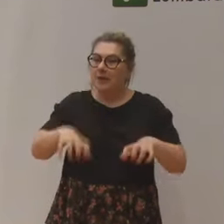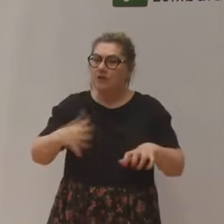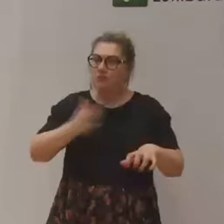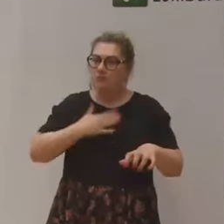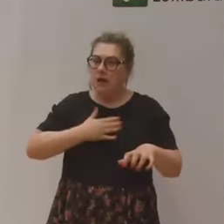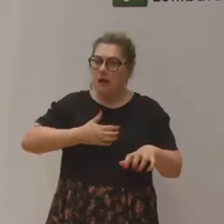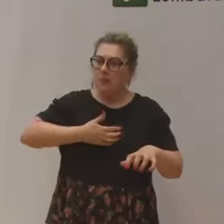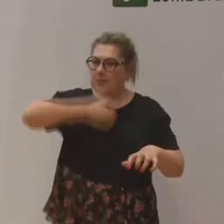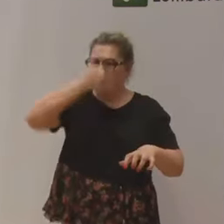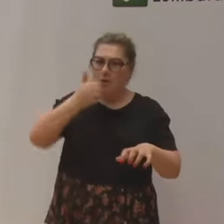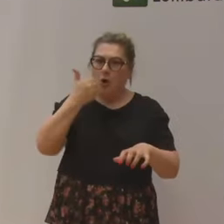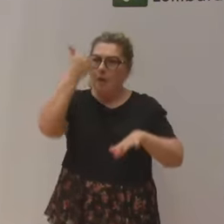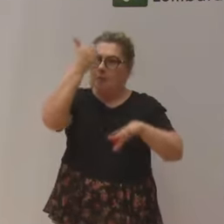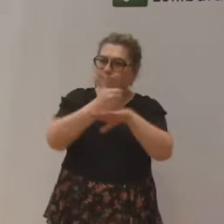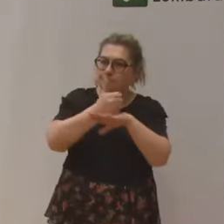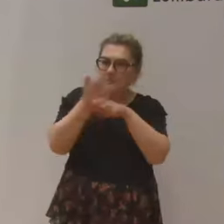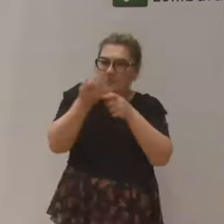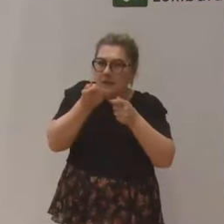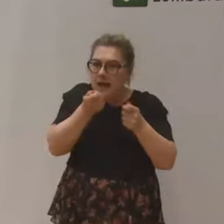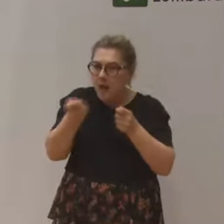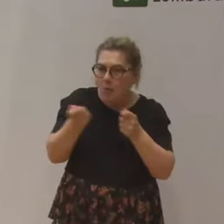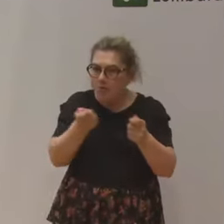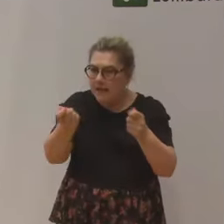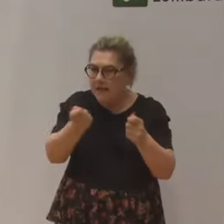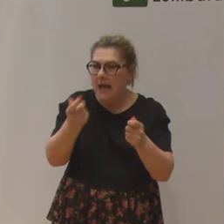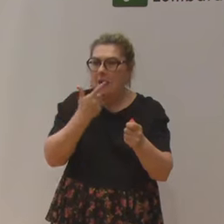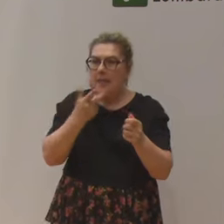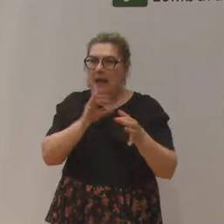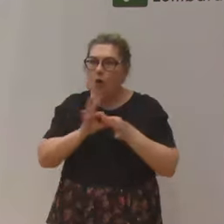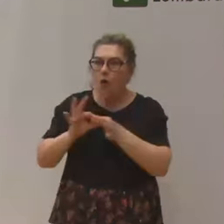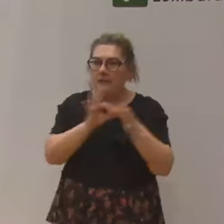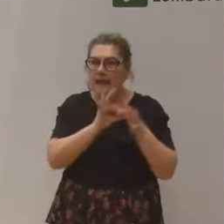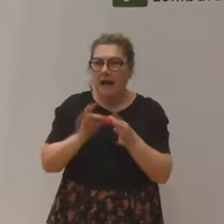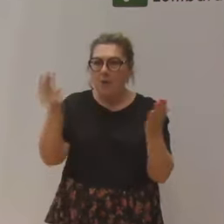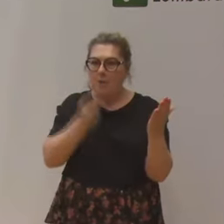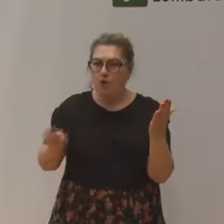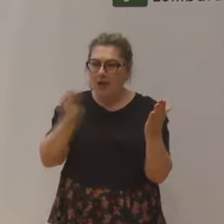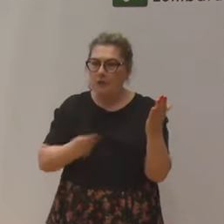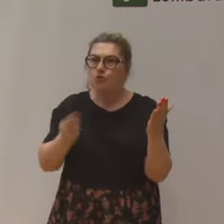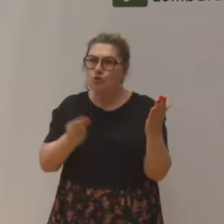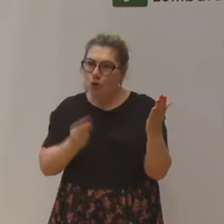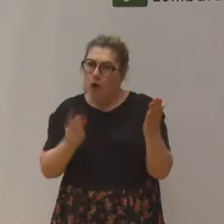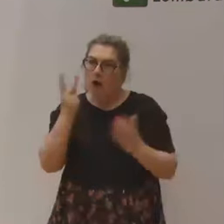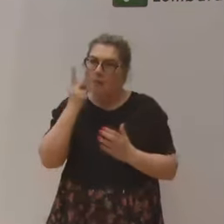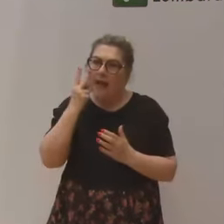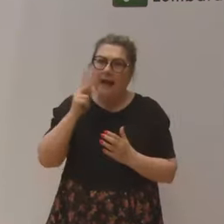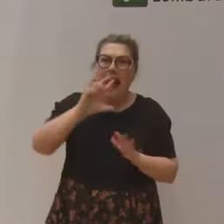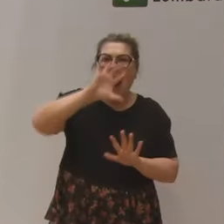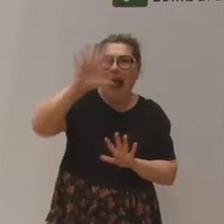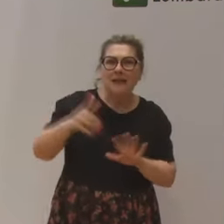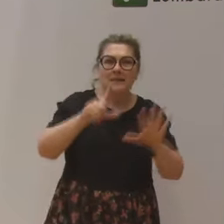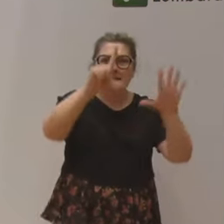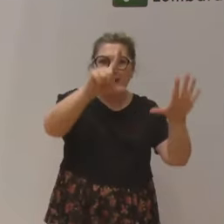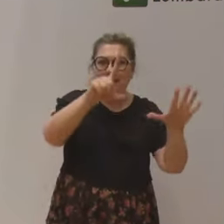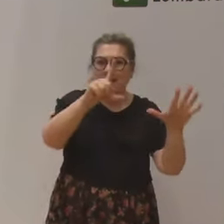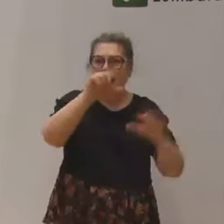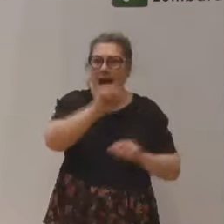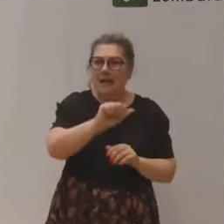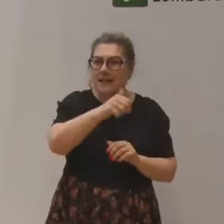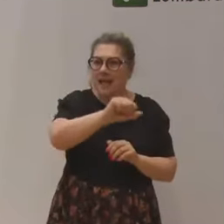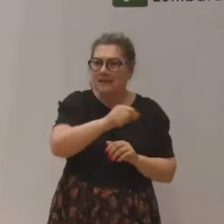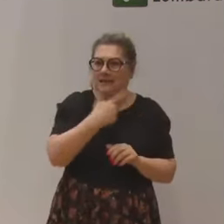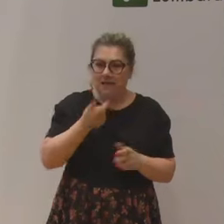come coordinatrice di un progetto che ha interessato le altre sette colleghe e ovviamente